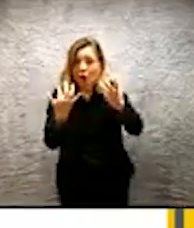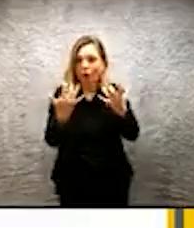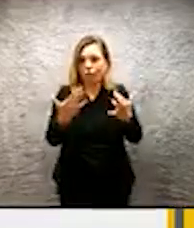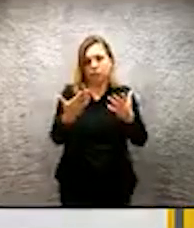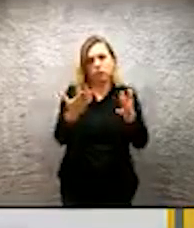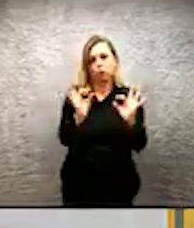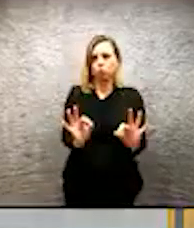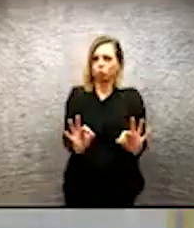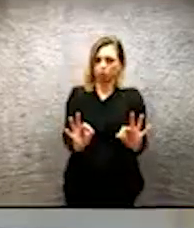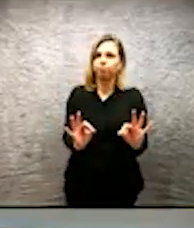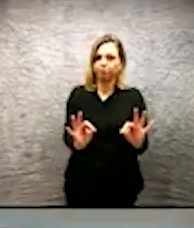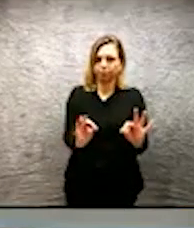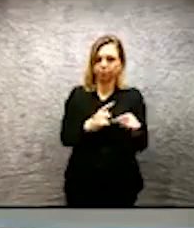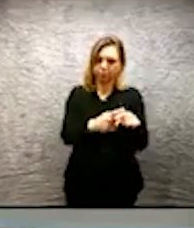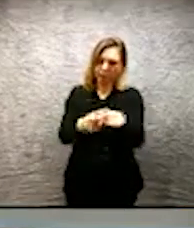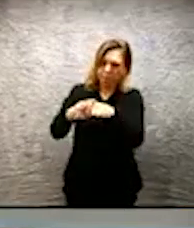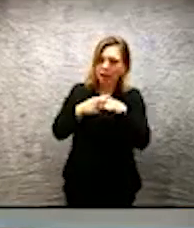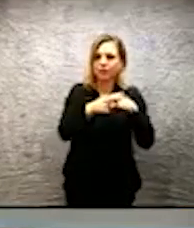équitable,